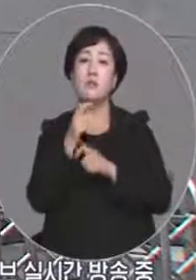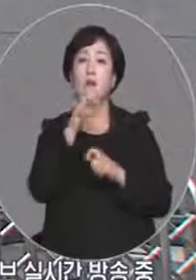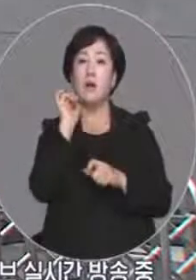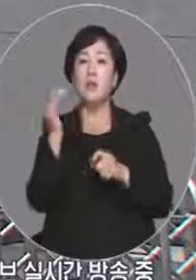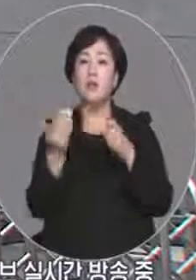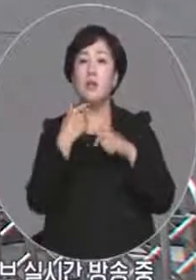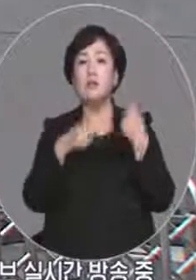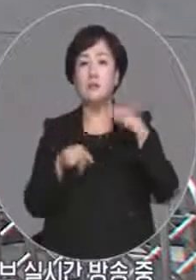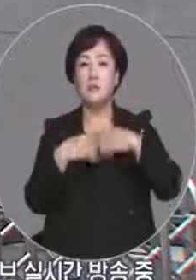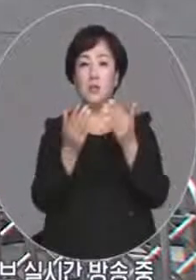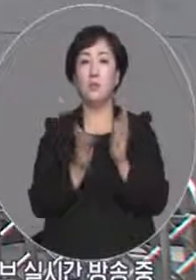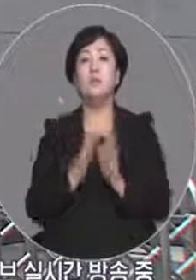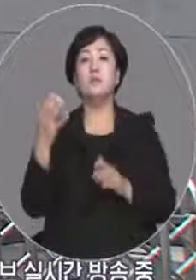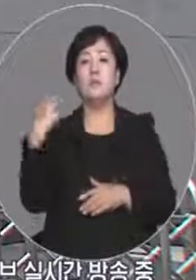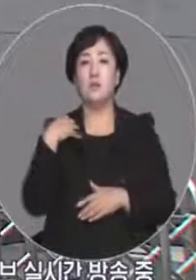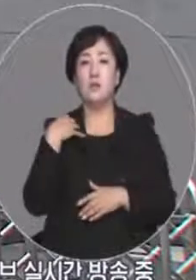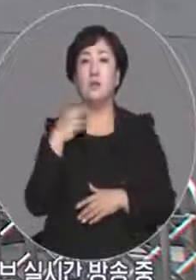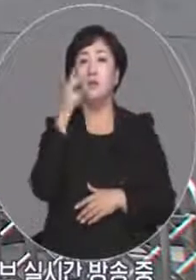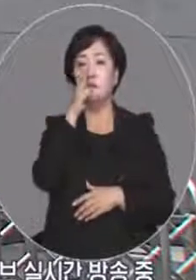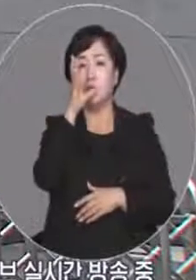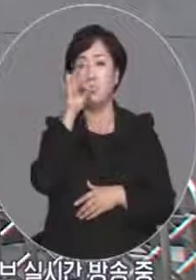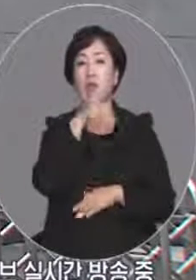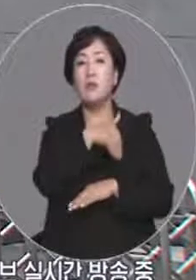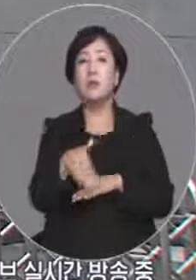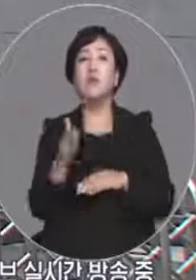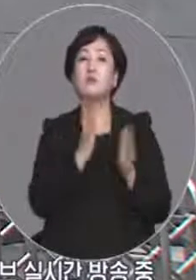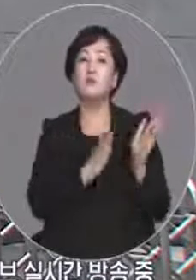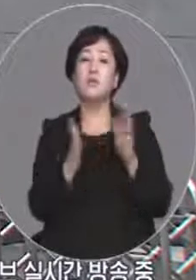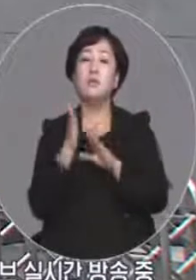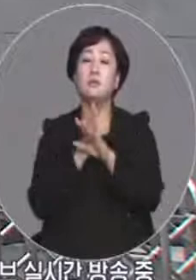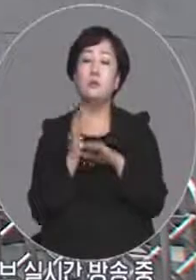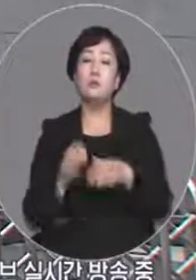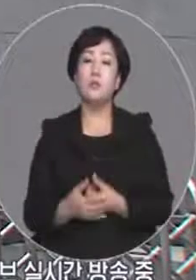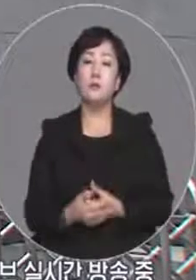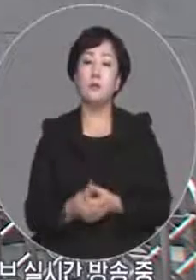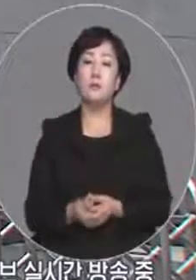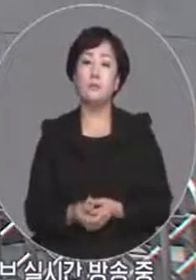지역 정치권의 역량이 시험대에 올랐습니다. UBC 뉴스 조인호입니다.